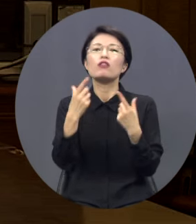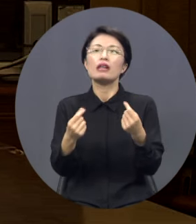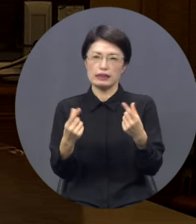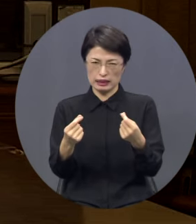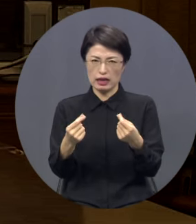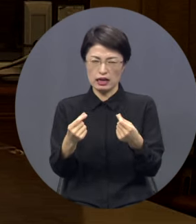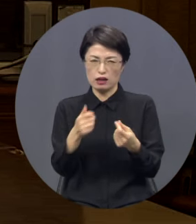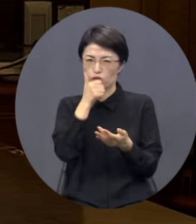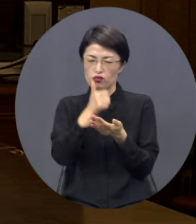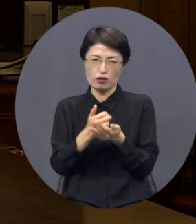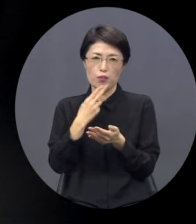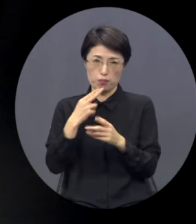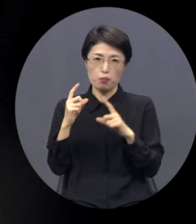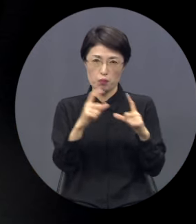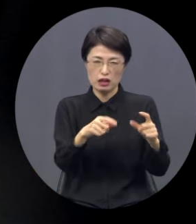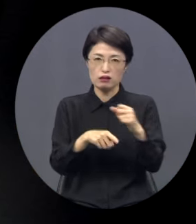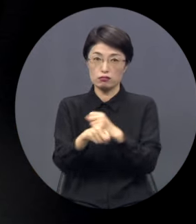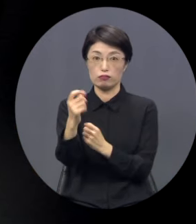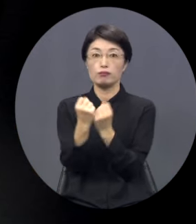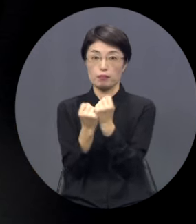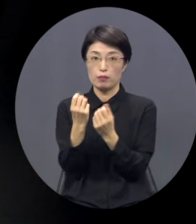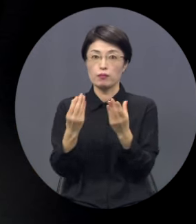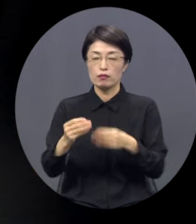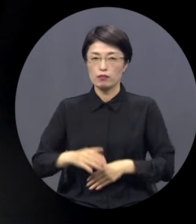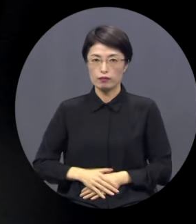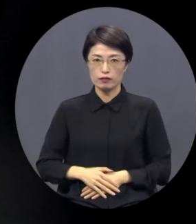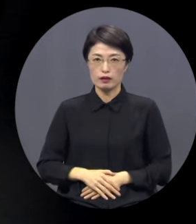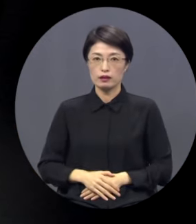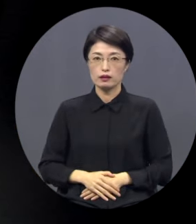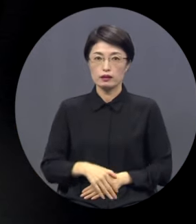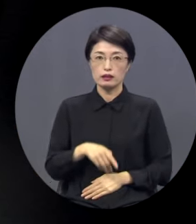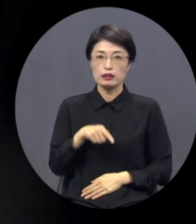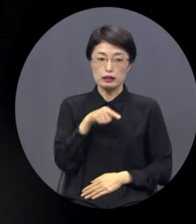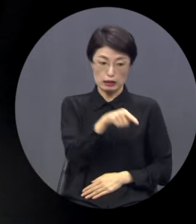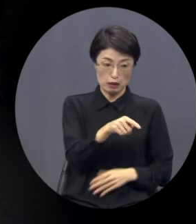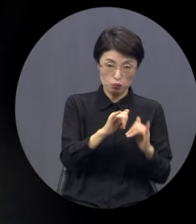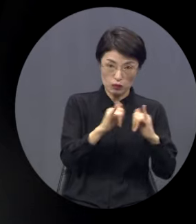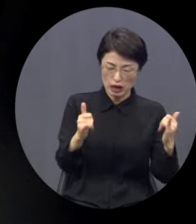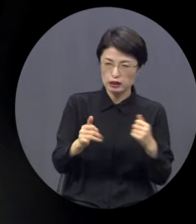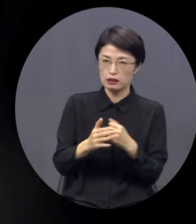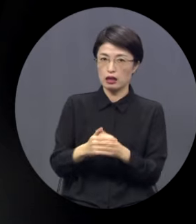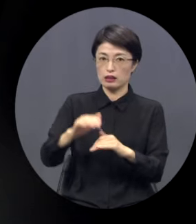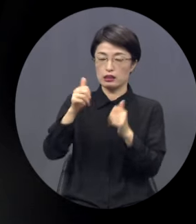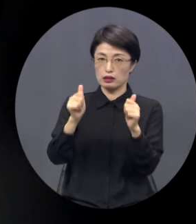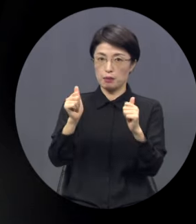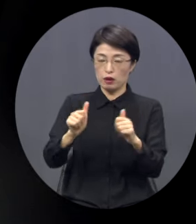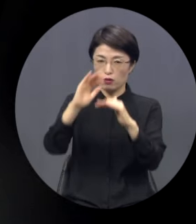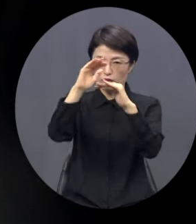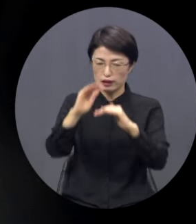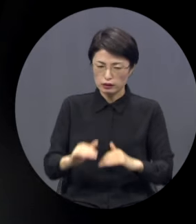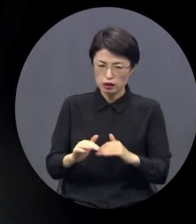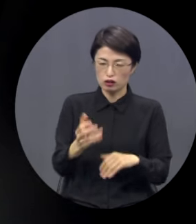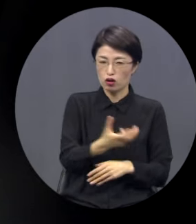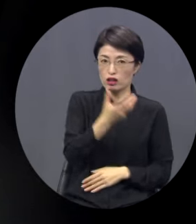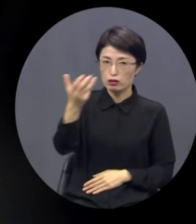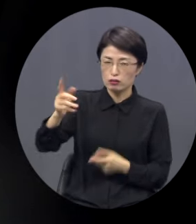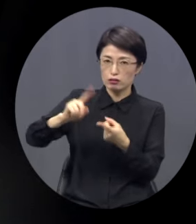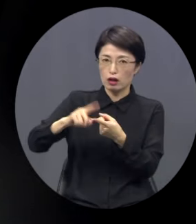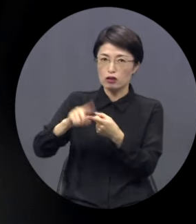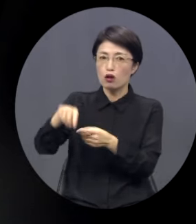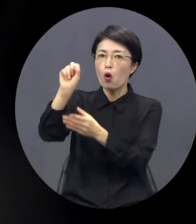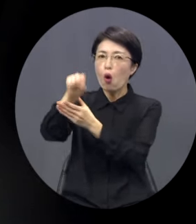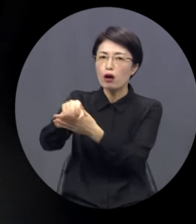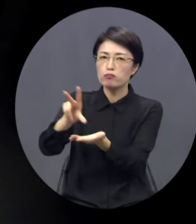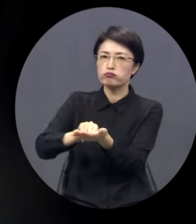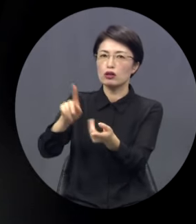이유를 설명했습니다. 피고인들은 재판 과정에서 이송을 위한 사전 허가는 제주도와 해수부 의견이